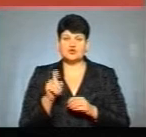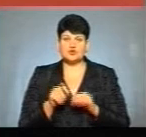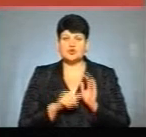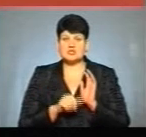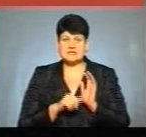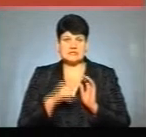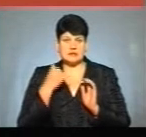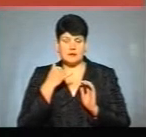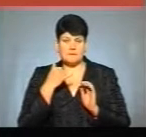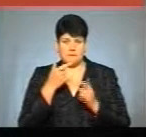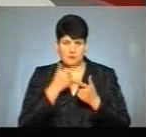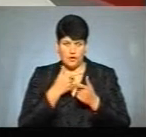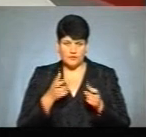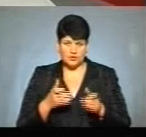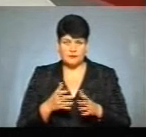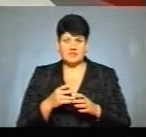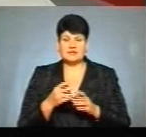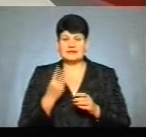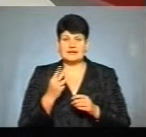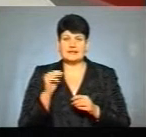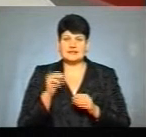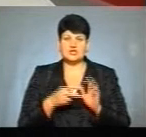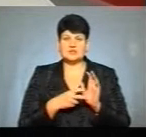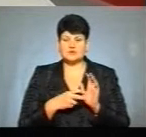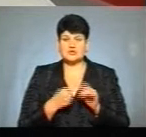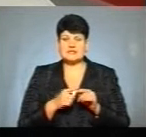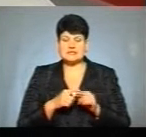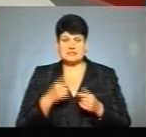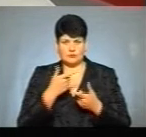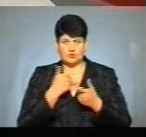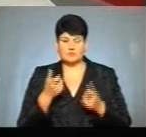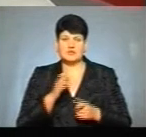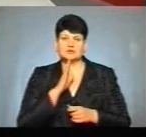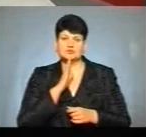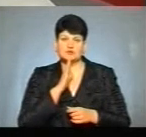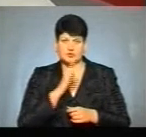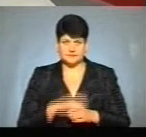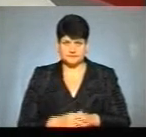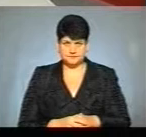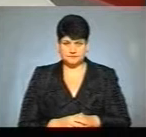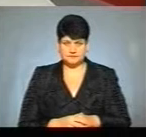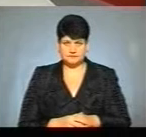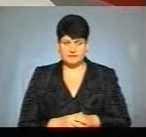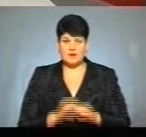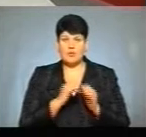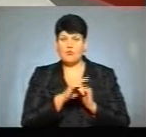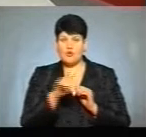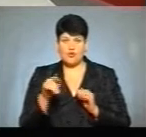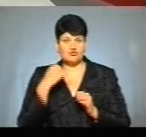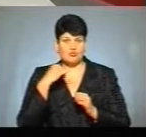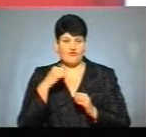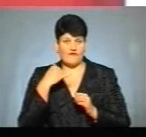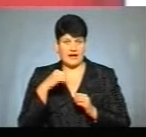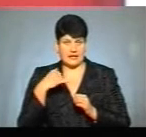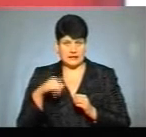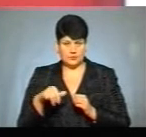4160 повідомлень, з яких 3700 – це повідомлення жінок, осіб жіночої статі. По кожному виклику, по